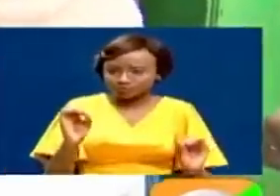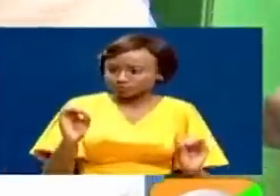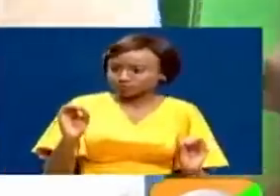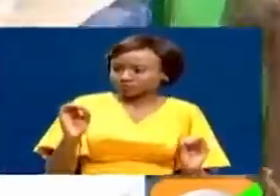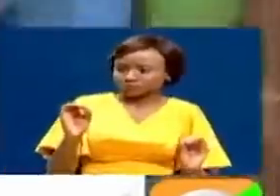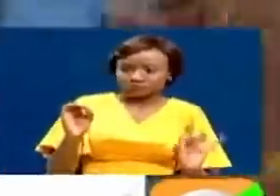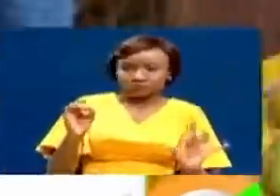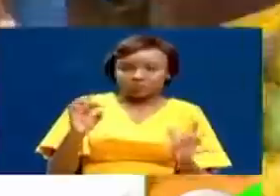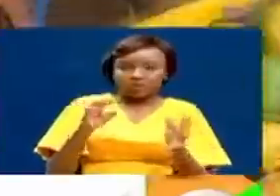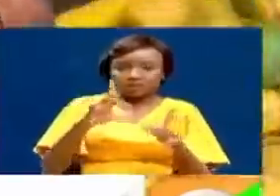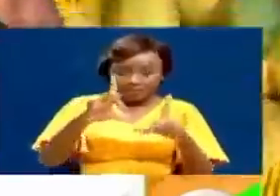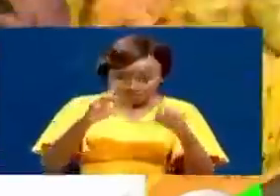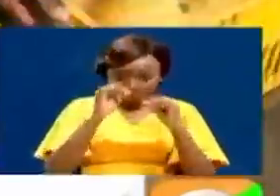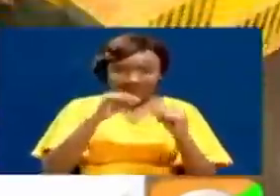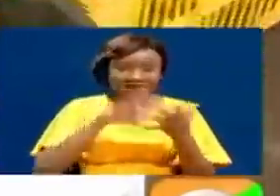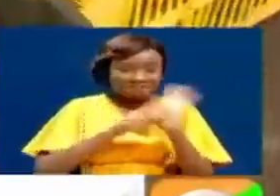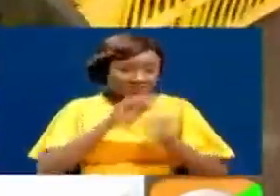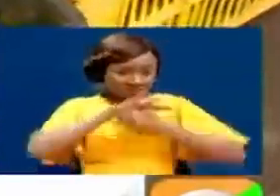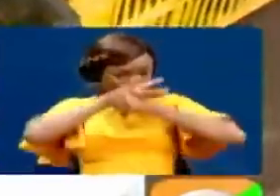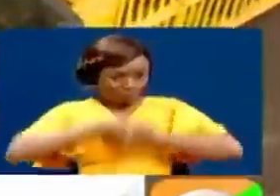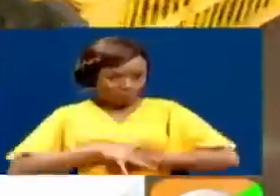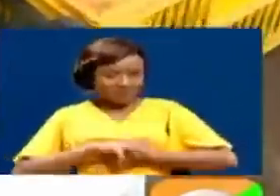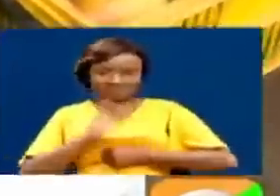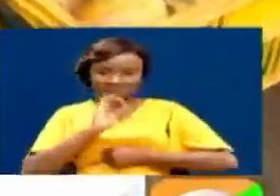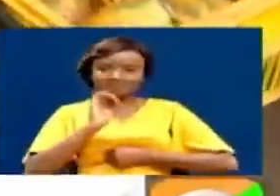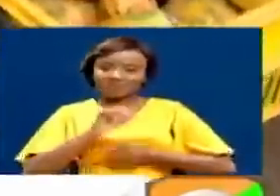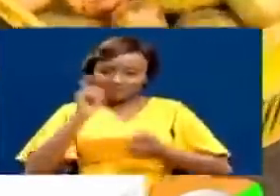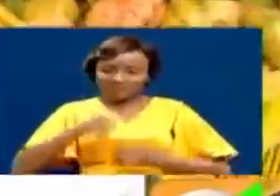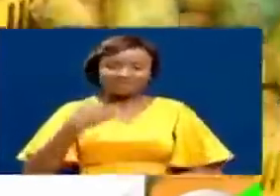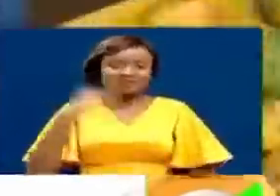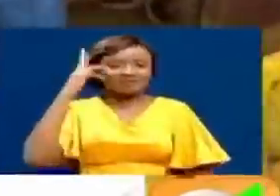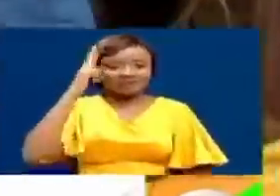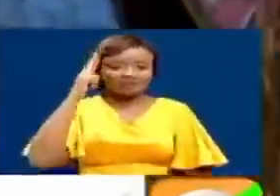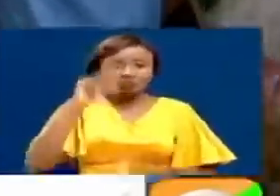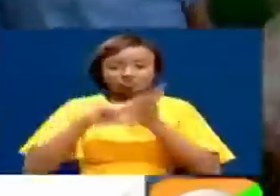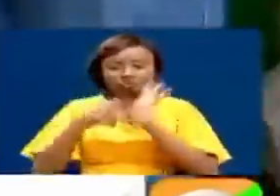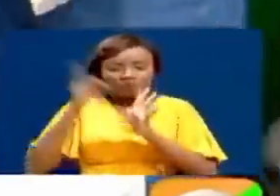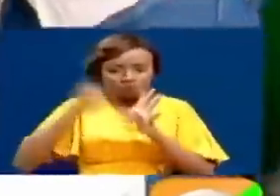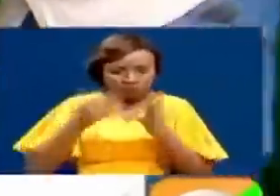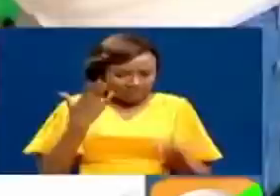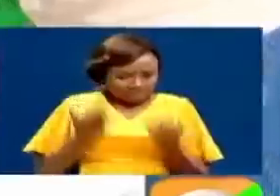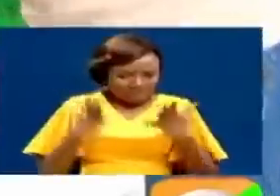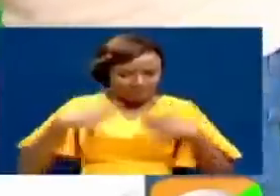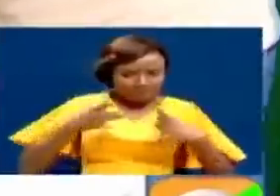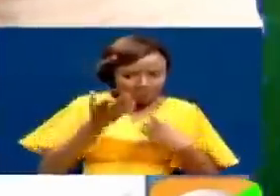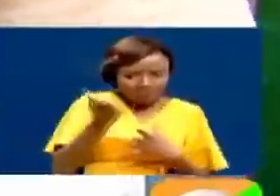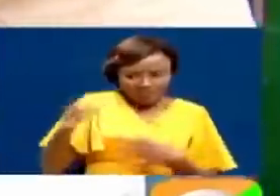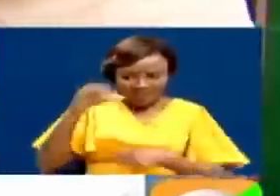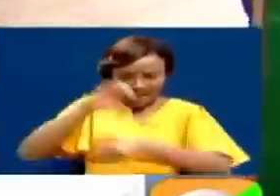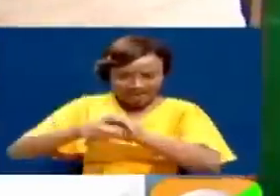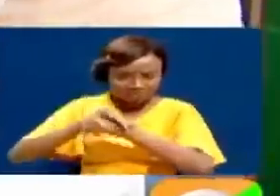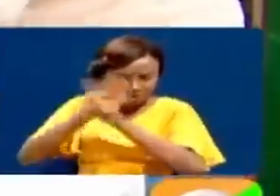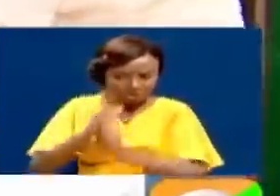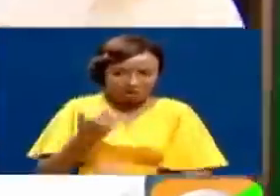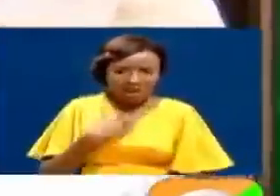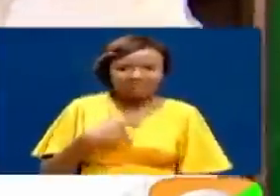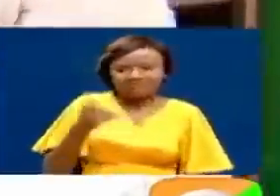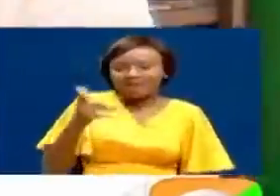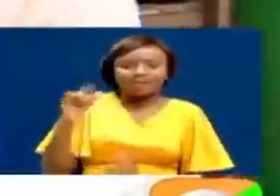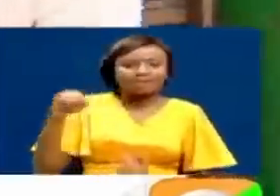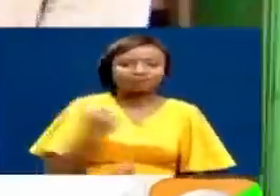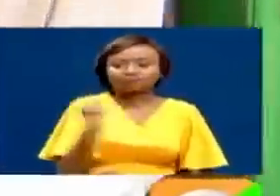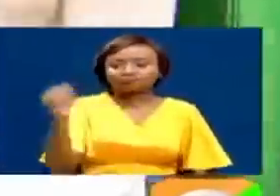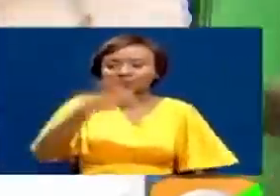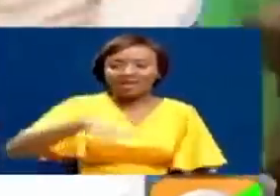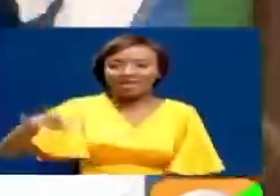Walituambia si kutudhulumu, wanatudhulumu, lakini kuna sababu ama kuna possibility kwa kuwa wenye walipatikana na ugonjwa, pengine walikuwa wanatembea